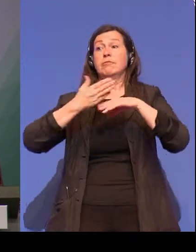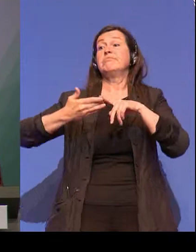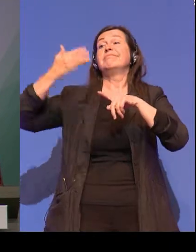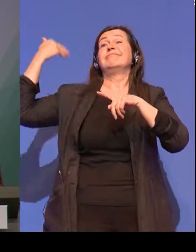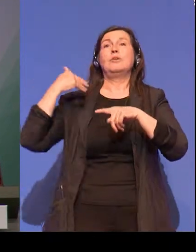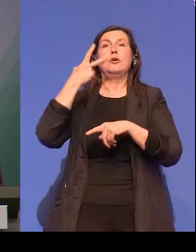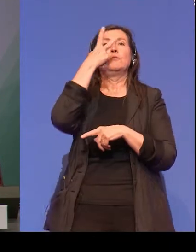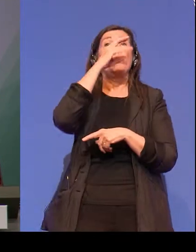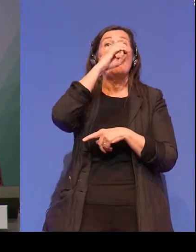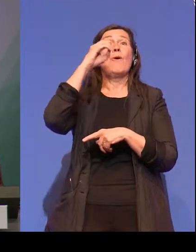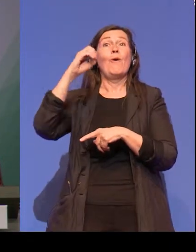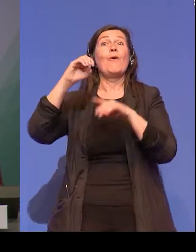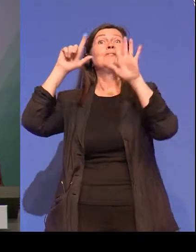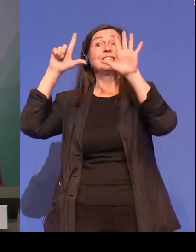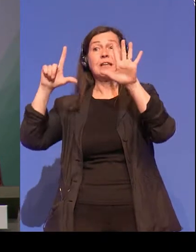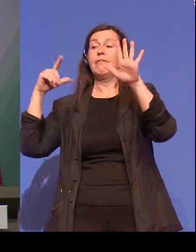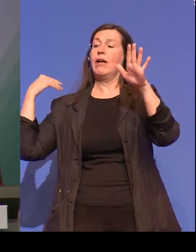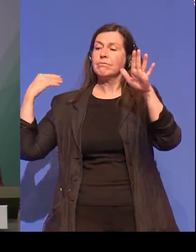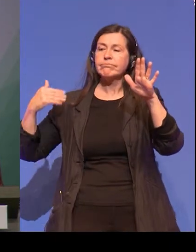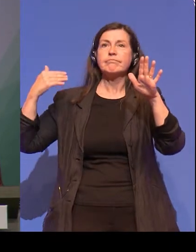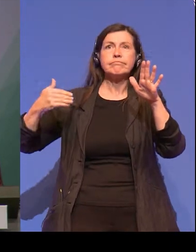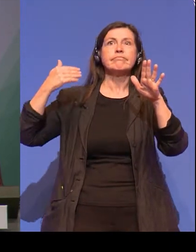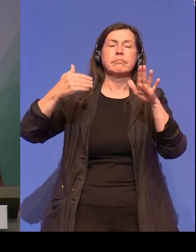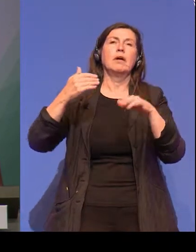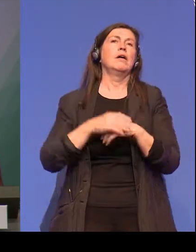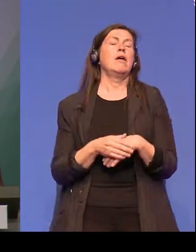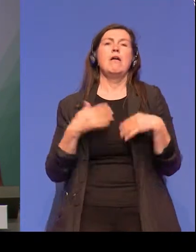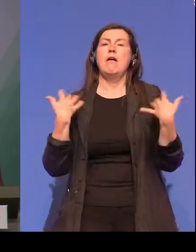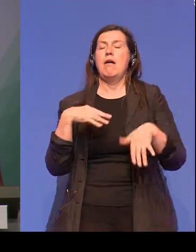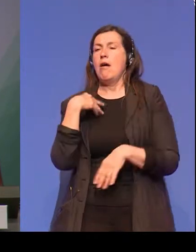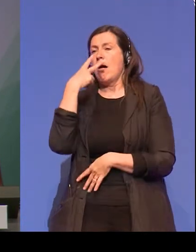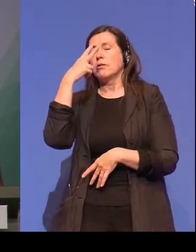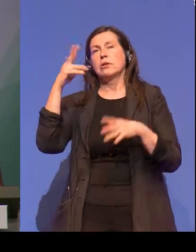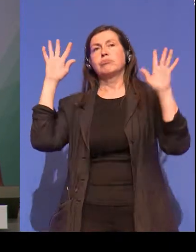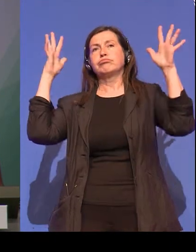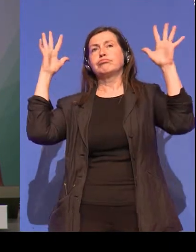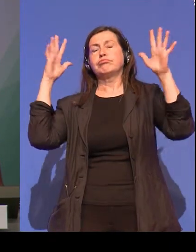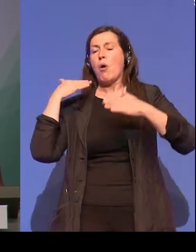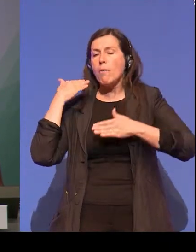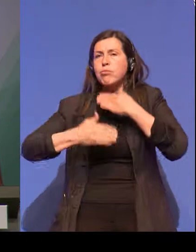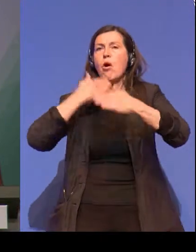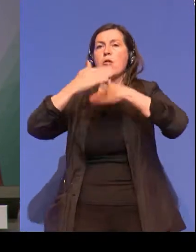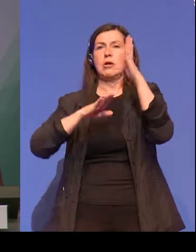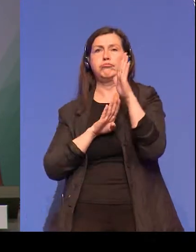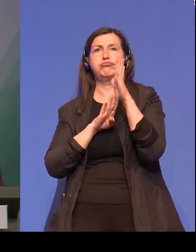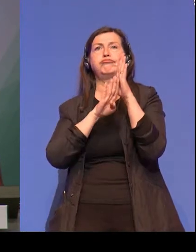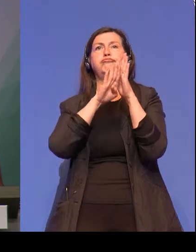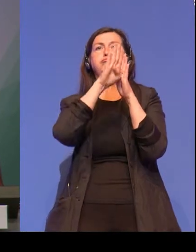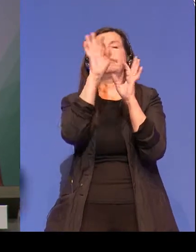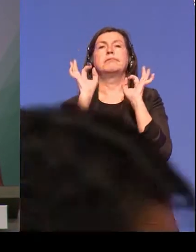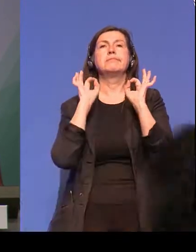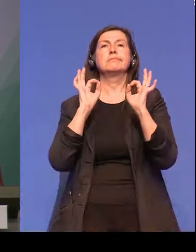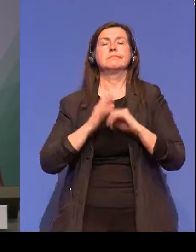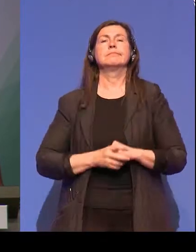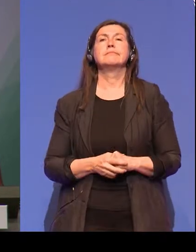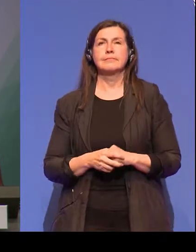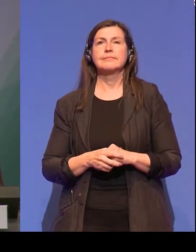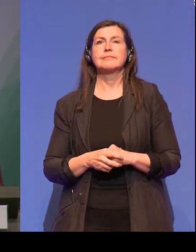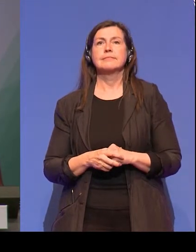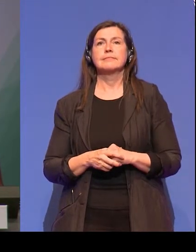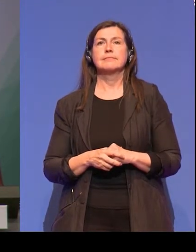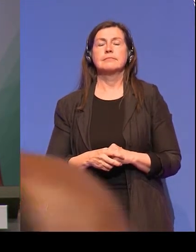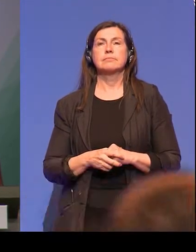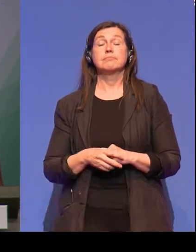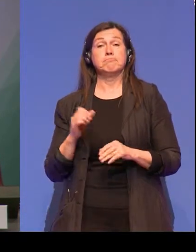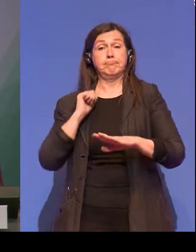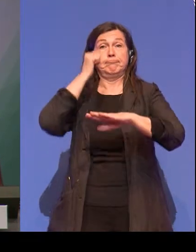accomplis depuis sont considérables. Nous avons institué un nouveau cadre mondial. La notion